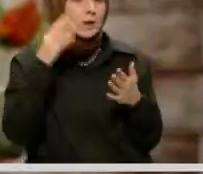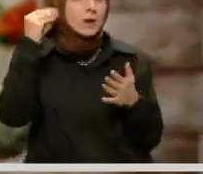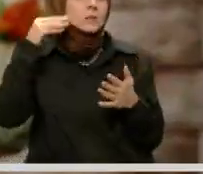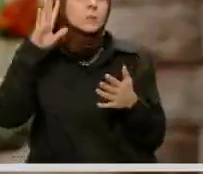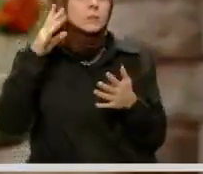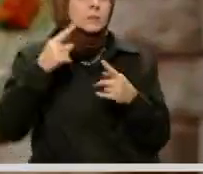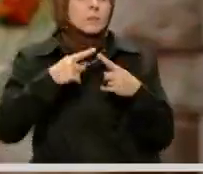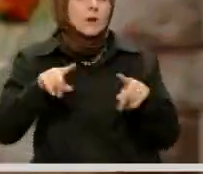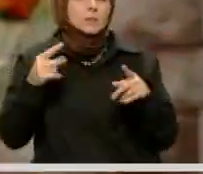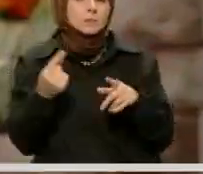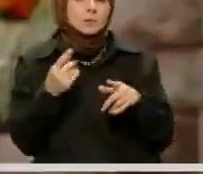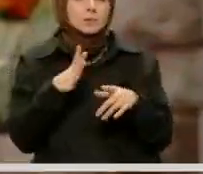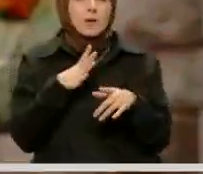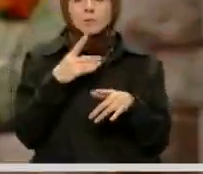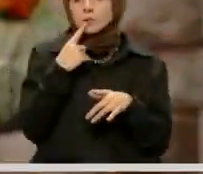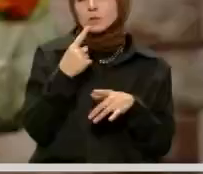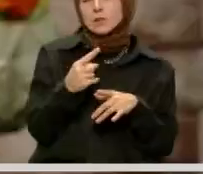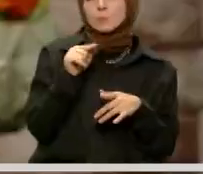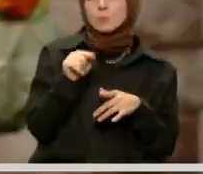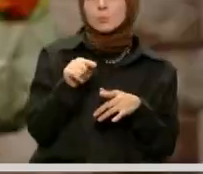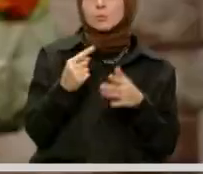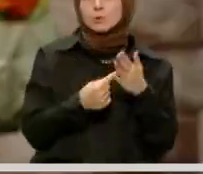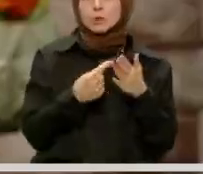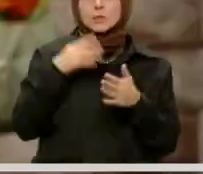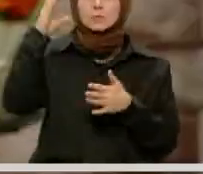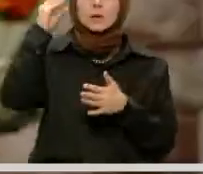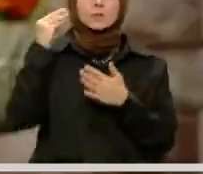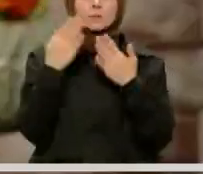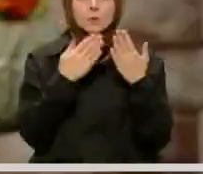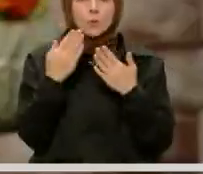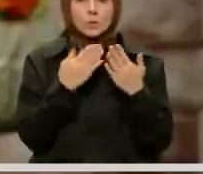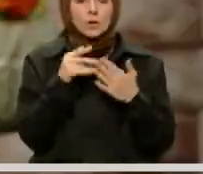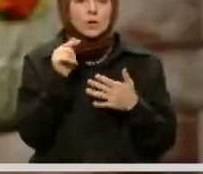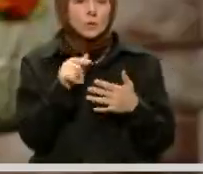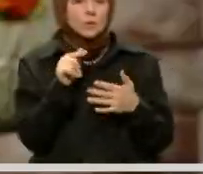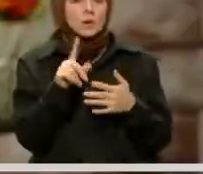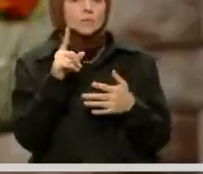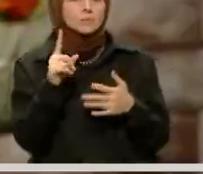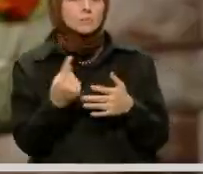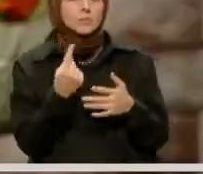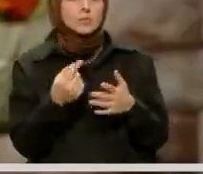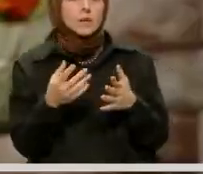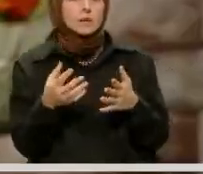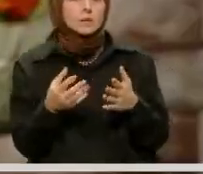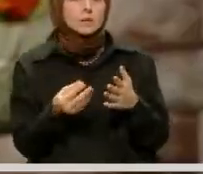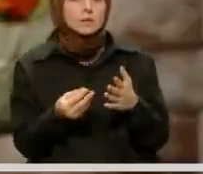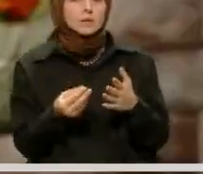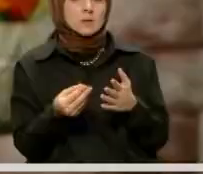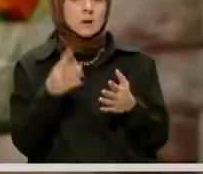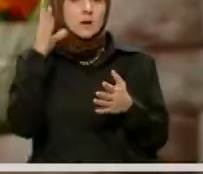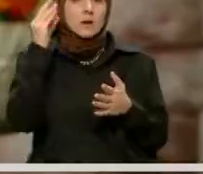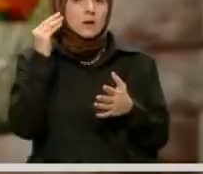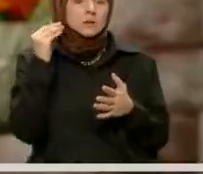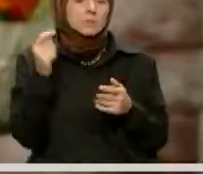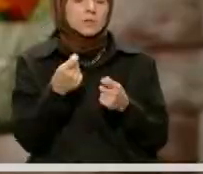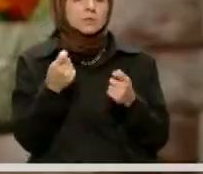deyip meali okuyarak, tefsiri okuyarak böyle hüküm çıkarmaya çalışmasınlar. Çünkü din dediğimiz şey sadece